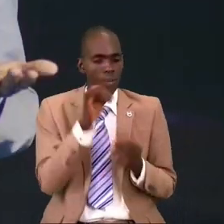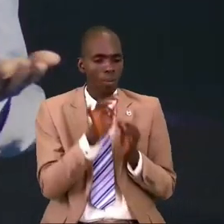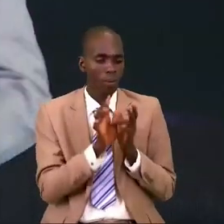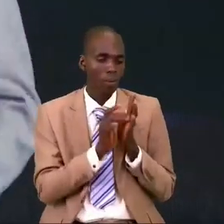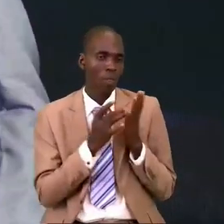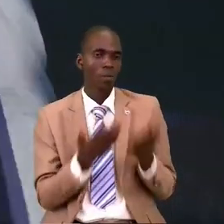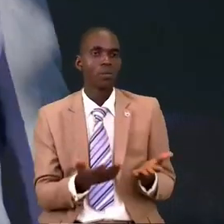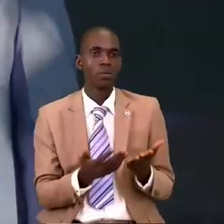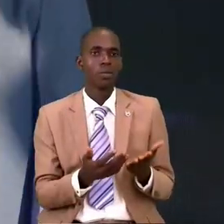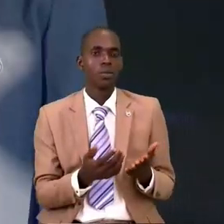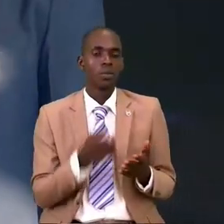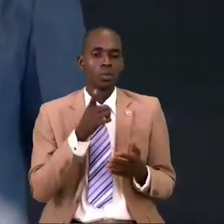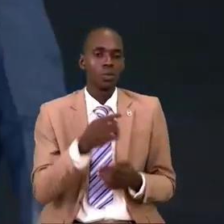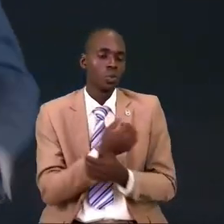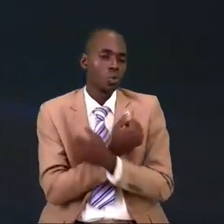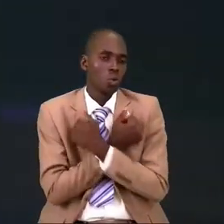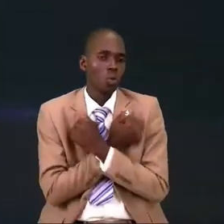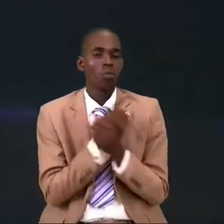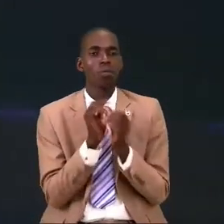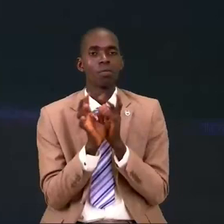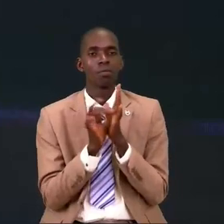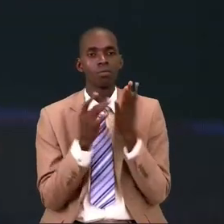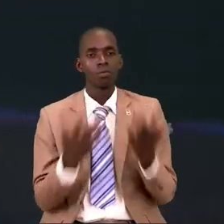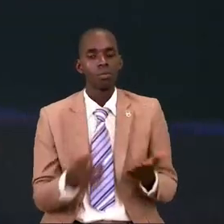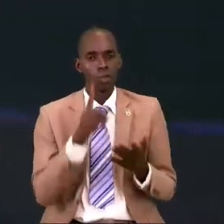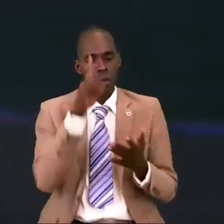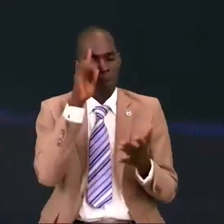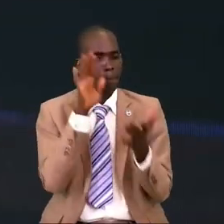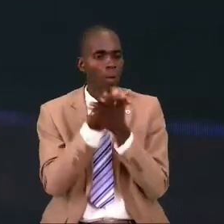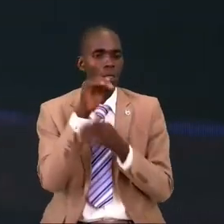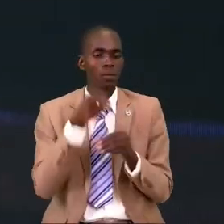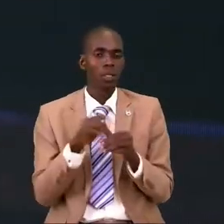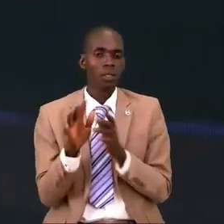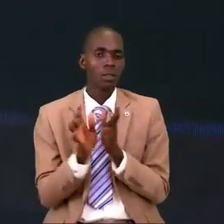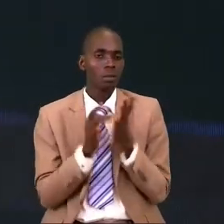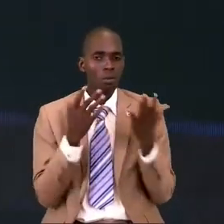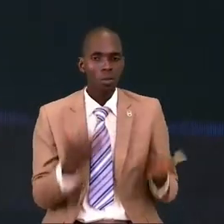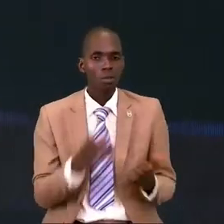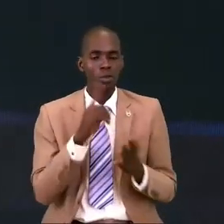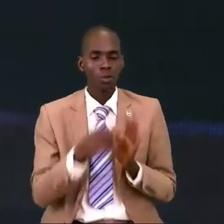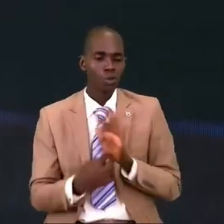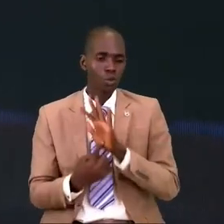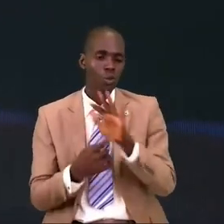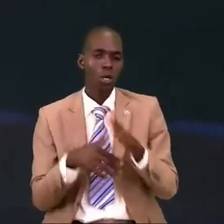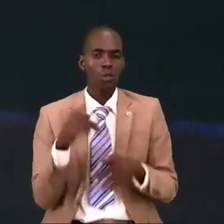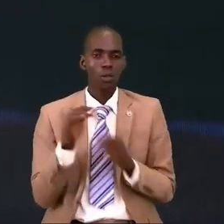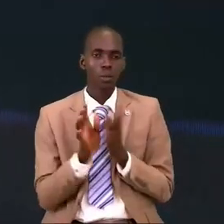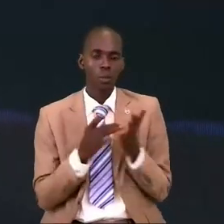Bible, tu vis par la Bible, pour agir fidèlement selon tout ce qui y est